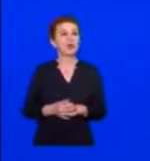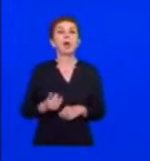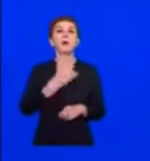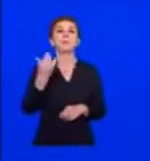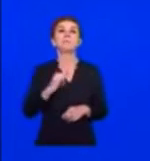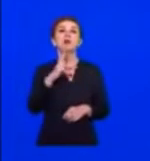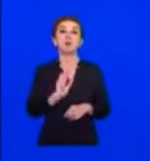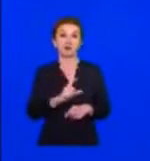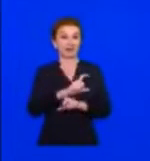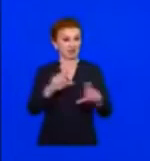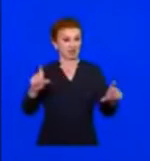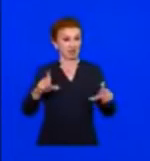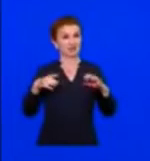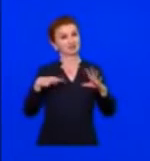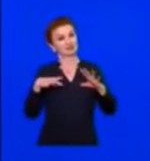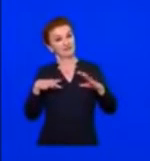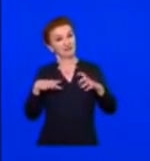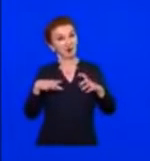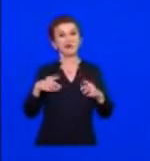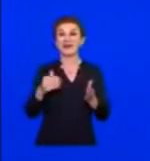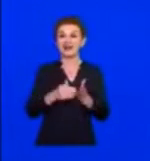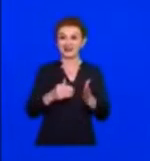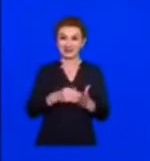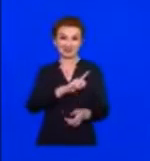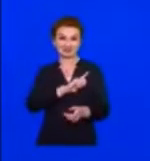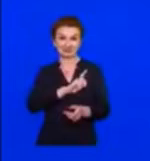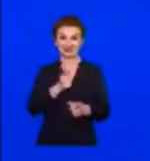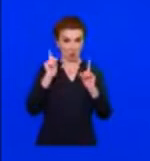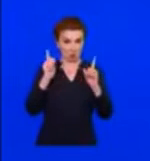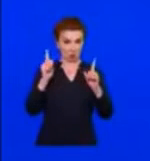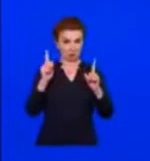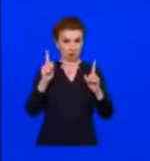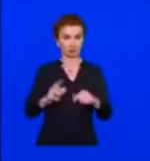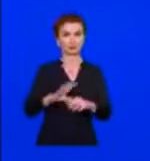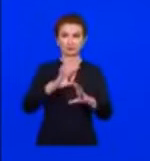Majówka to czas wolny, ale nie może to być czas wolny od ostrożności. Musimy tę ostrożność zachowywać.